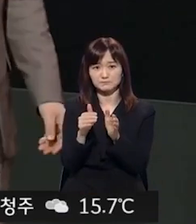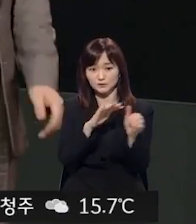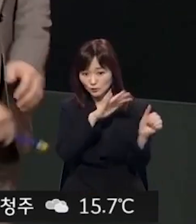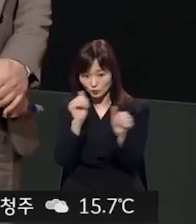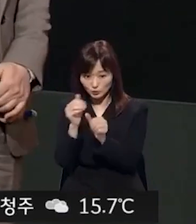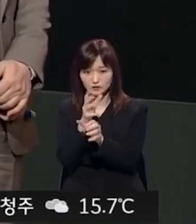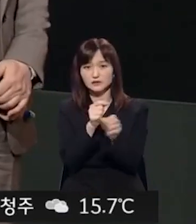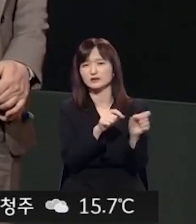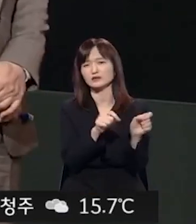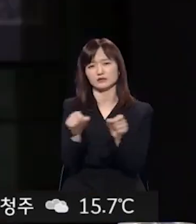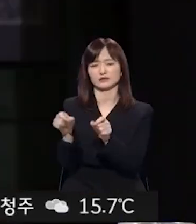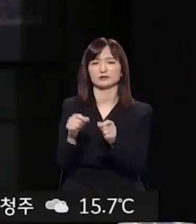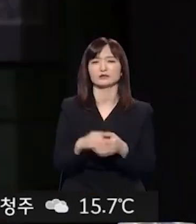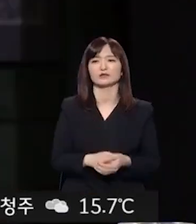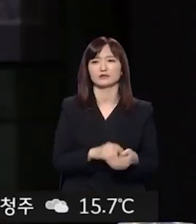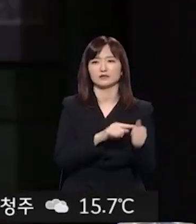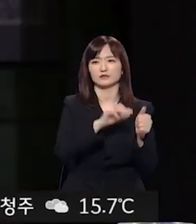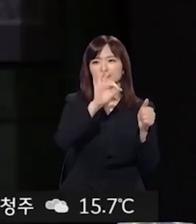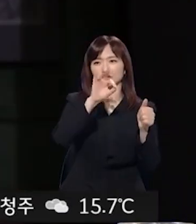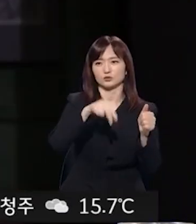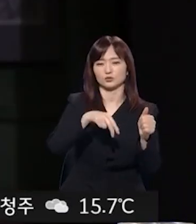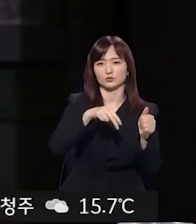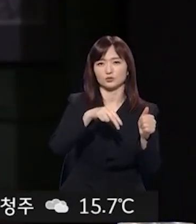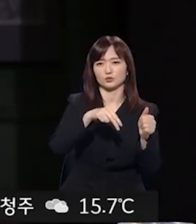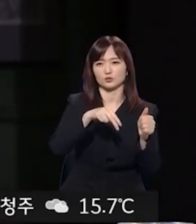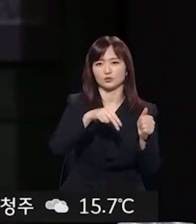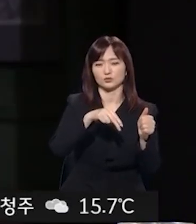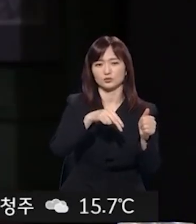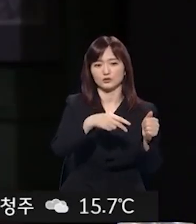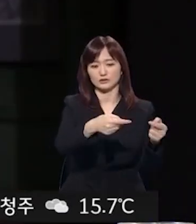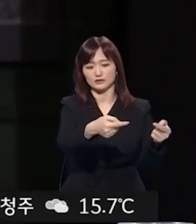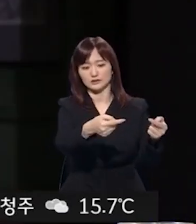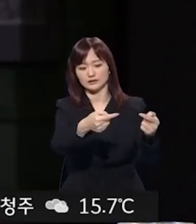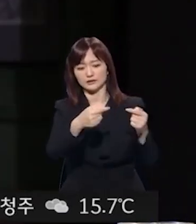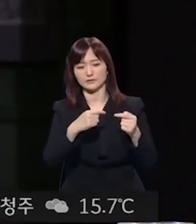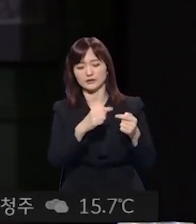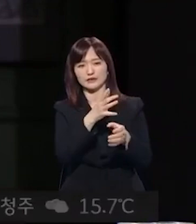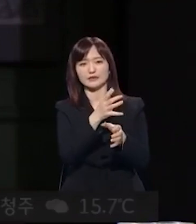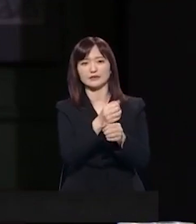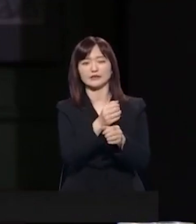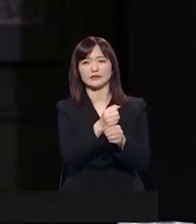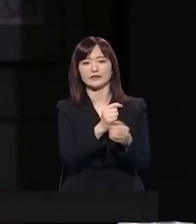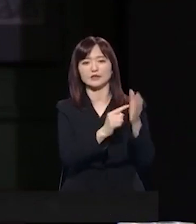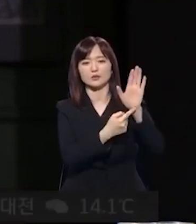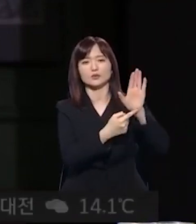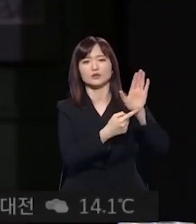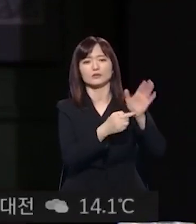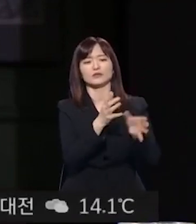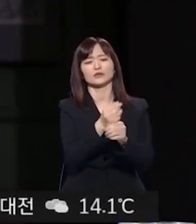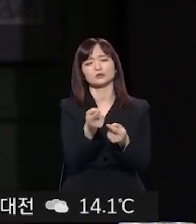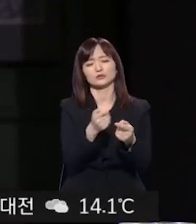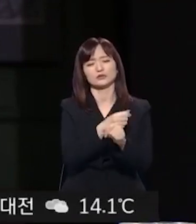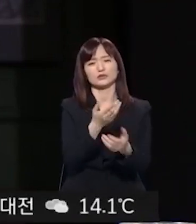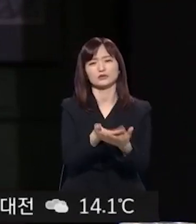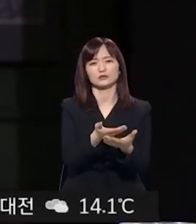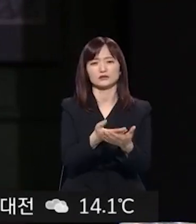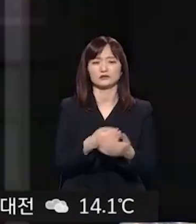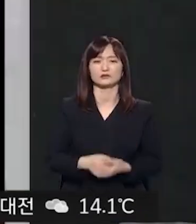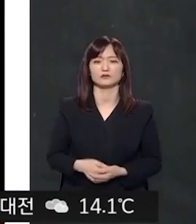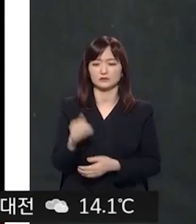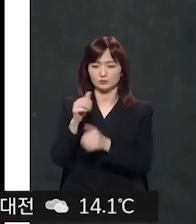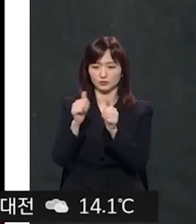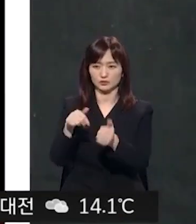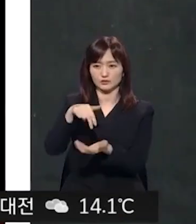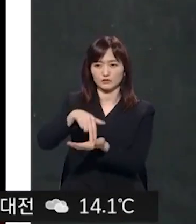연기가 됐어요네 맞습니다 이화인 씨의 출석일이 공개가 돼 버리는 바람에 일정을 조정해 달라고 요청을 한 상황입니다 이와 관련해서이